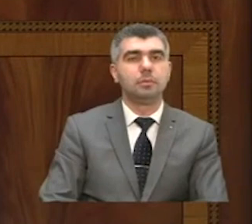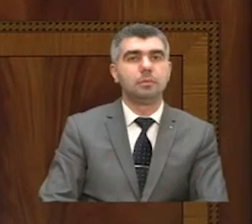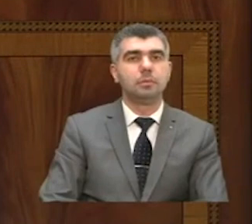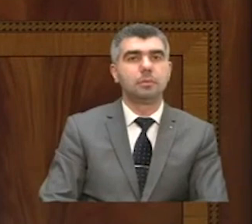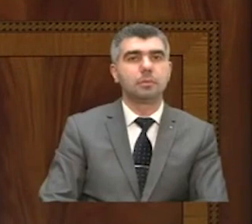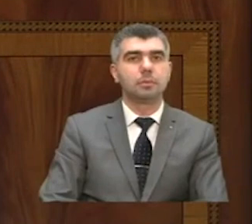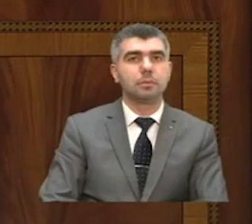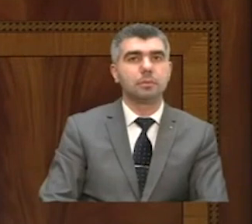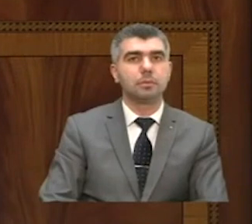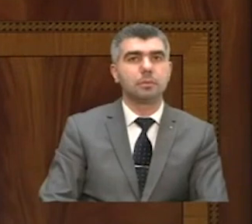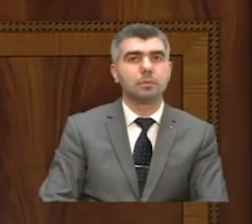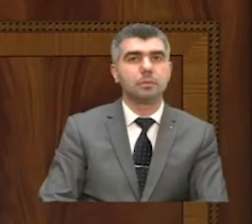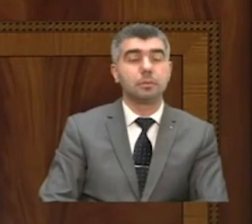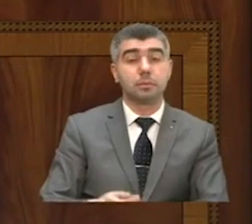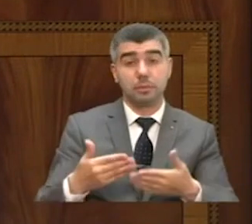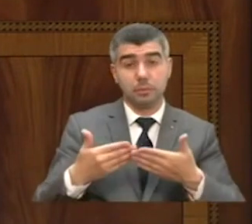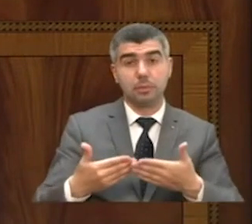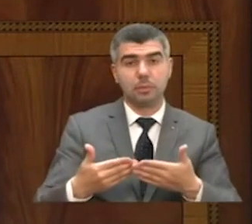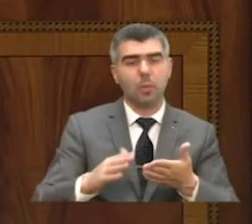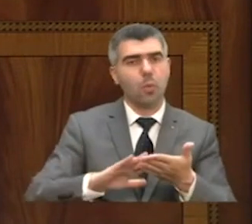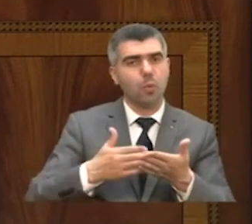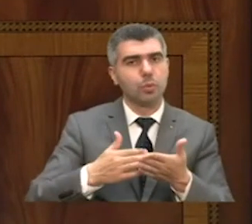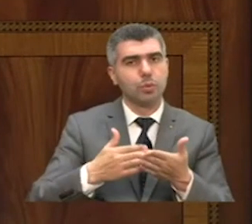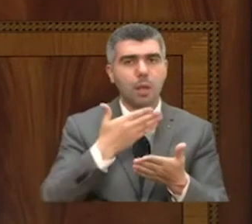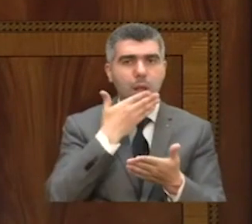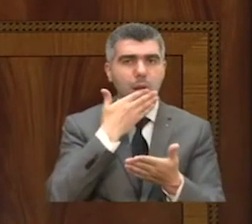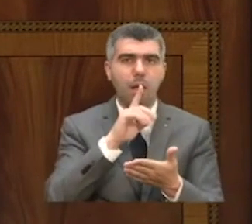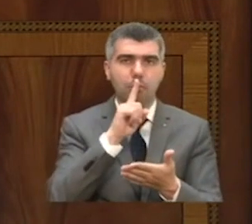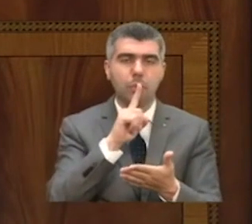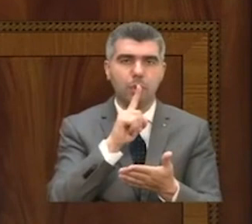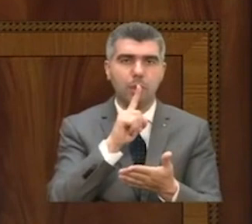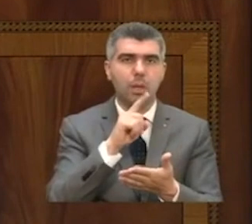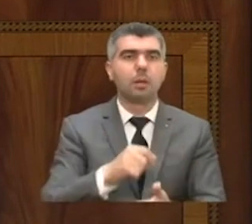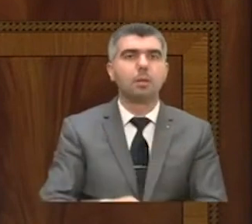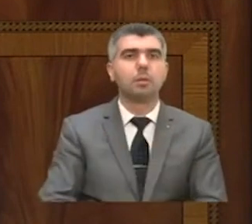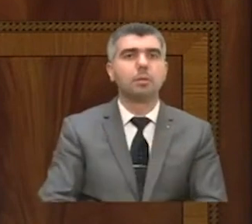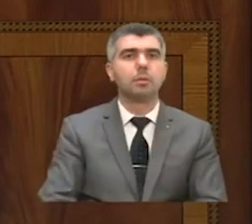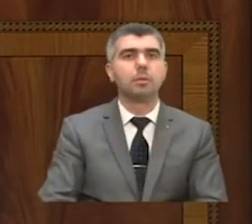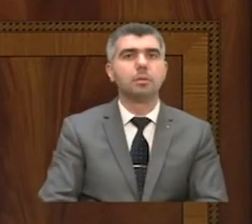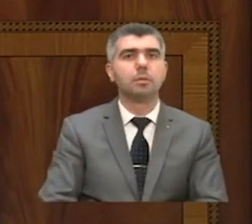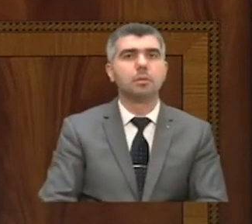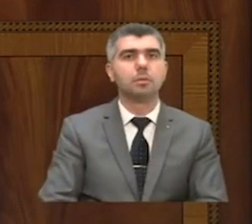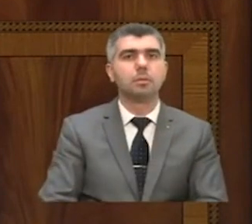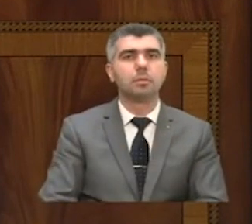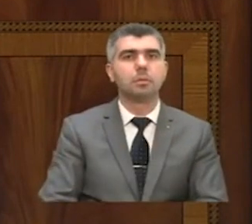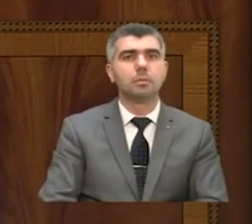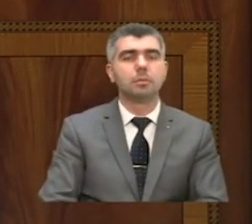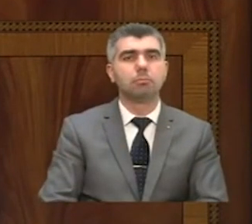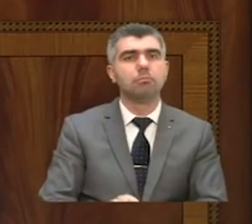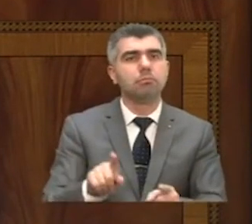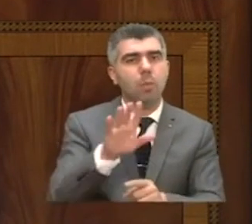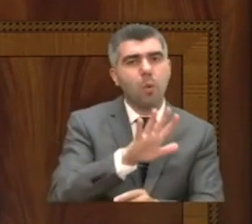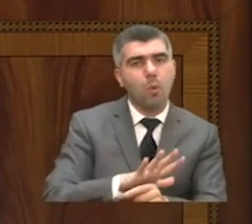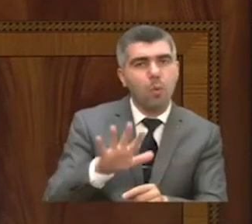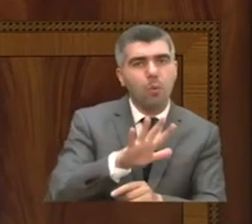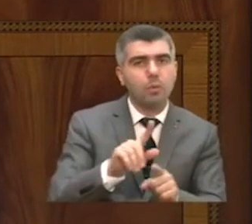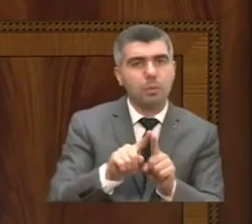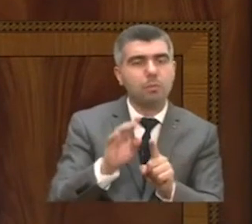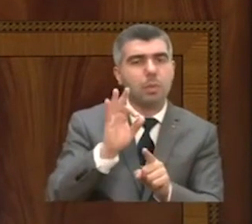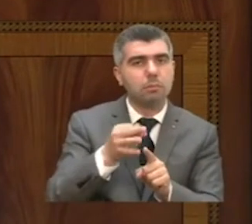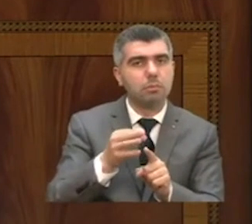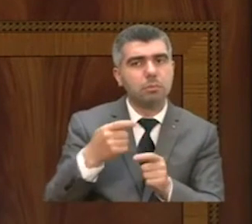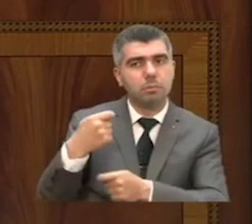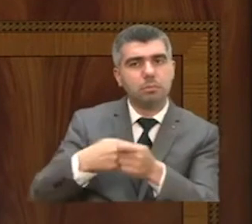فنقني نقول لكم بأنه حالة جيدة يعني اللي كتمشي كتبصم عليها الصادرات